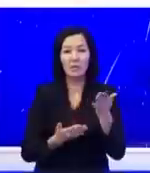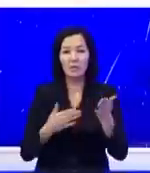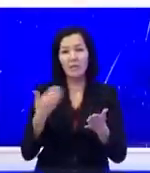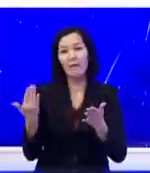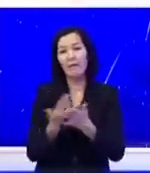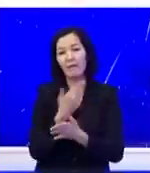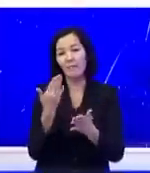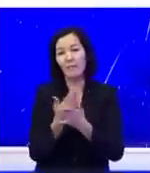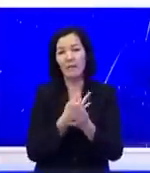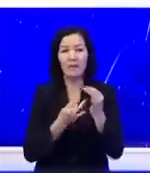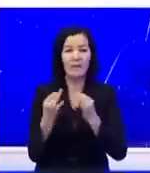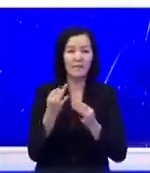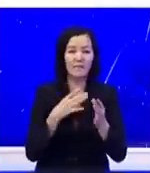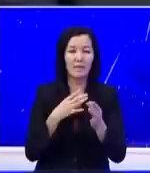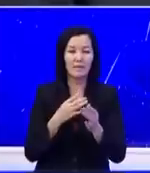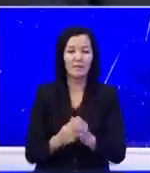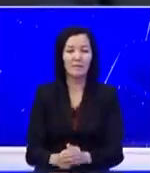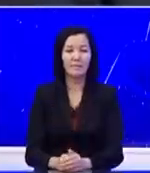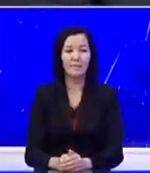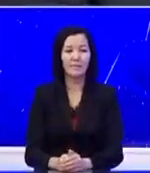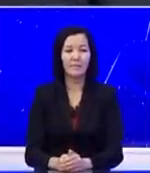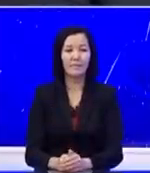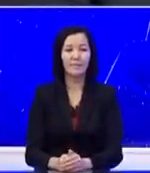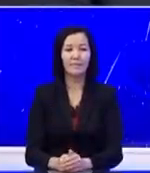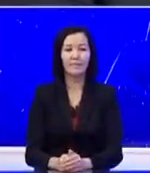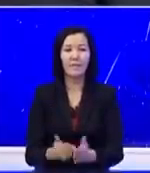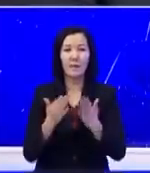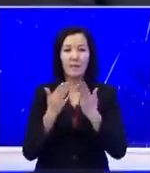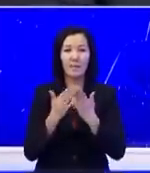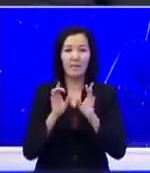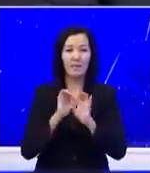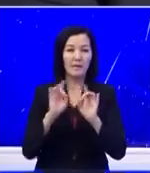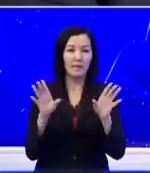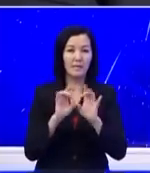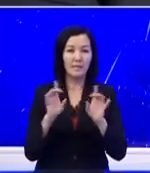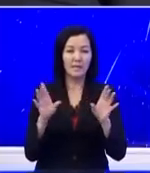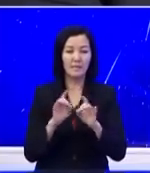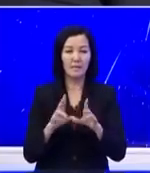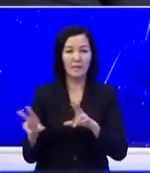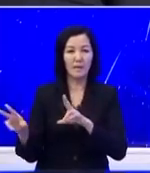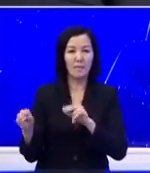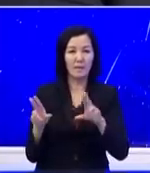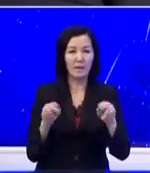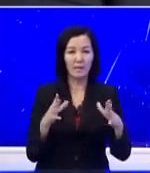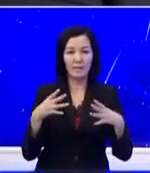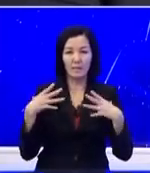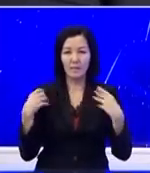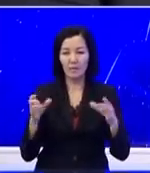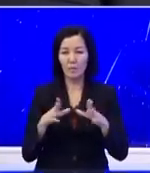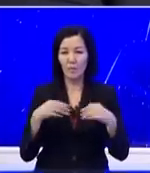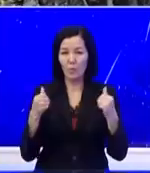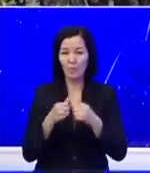Әңгіме дүкен құрып, ақ батасын алды. Құдайым жарылқасын, байғасын, балашағымда